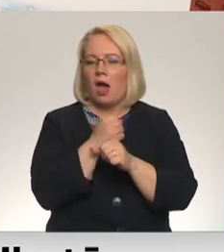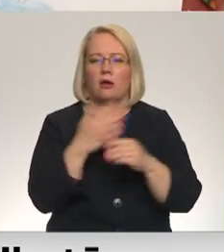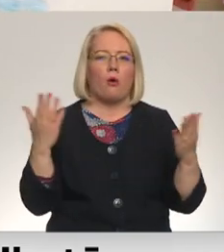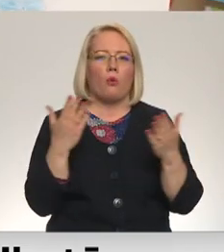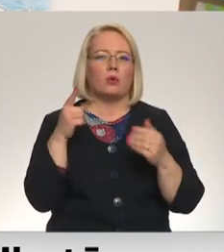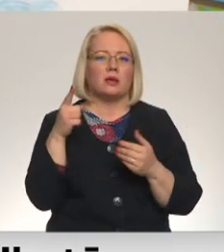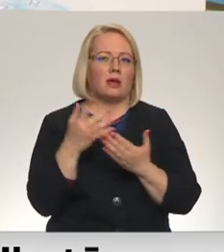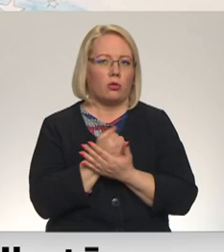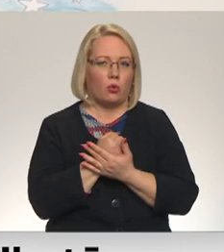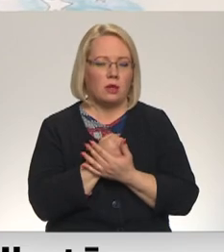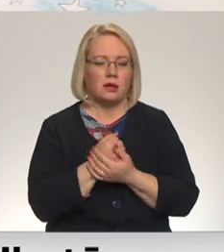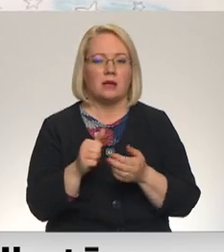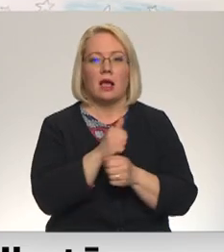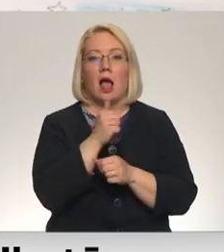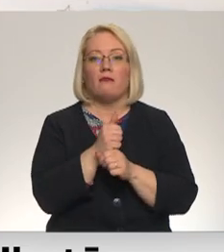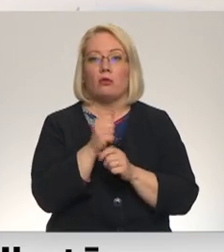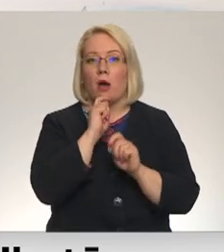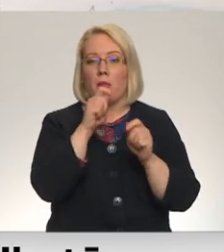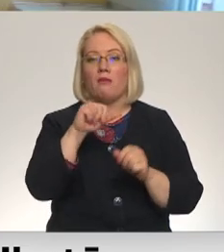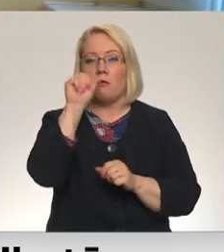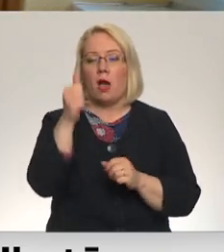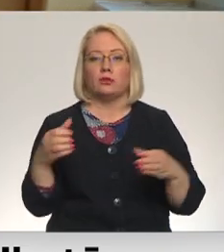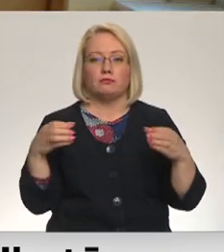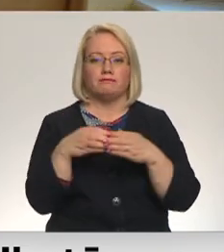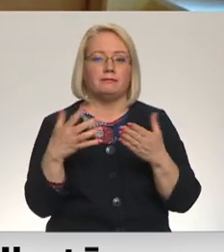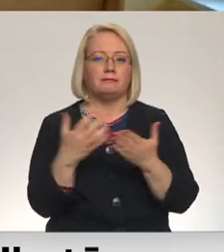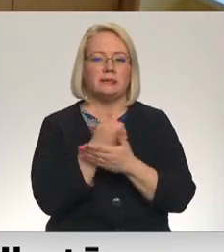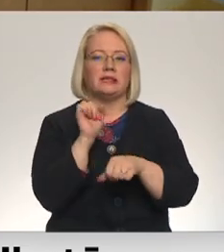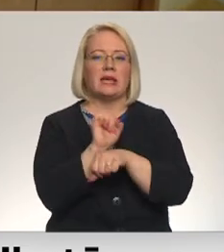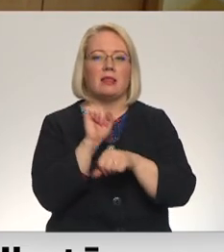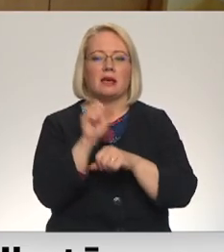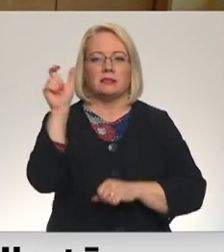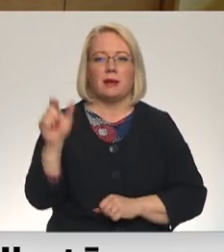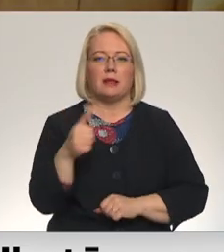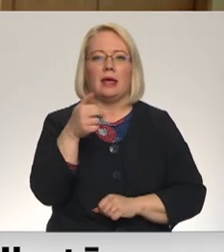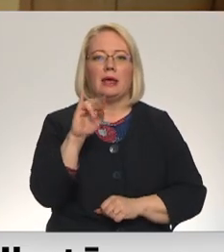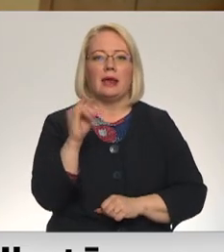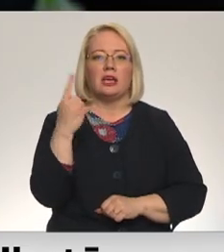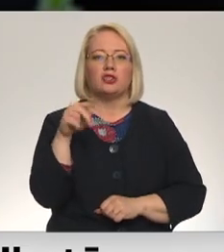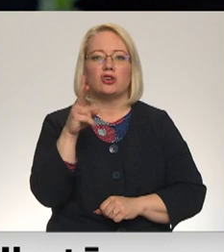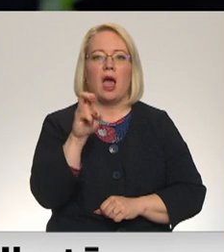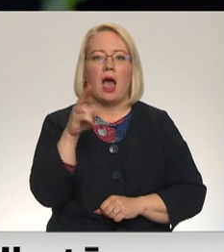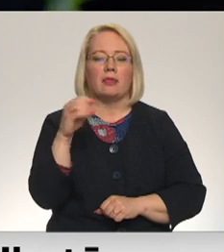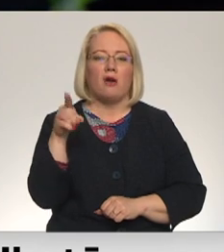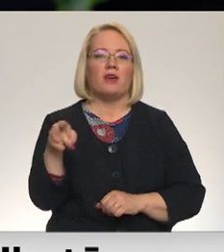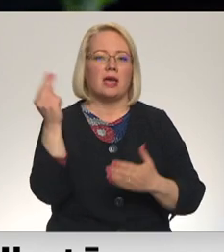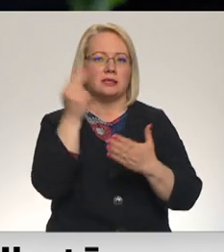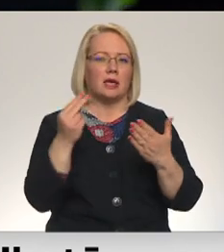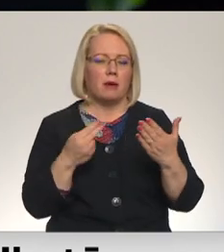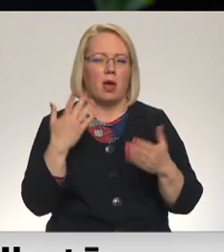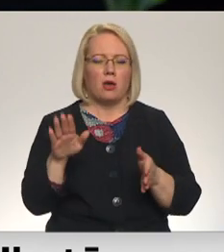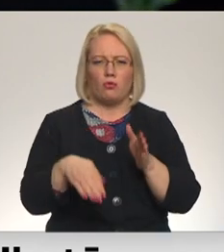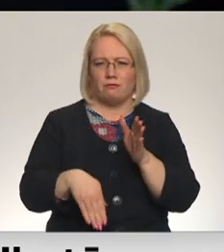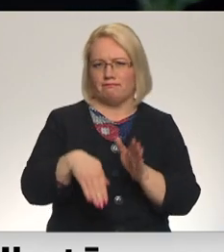atrodas. Galveno balvu mākslas skolu grupā ieguva salaspiliete Alīna Griškāne, kur ar zīmēšanu jau nopietni aizraujas no